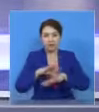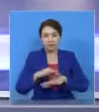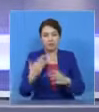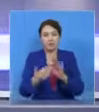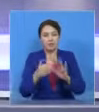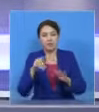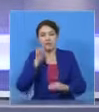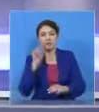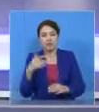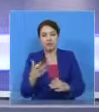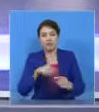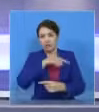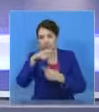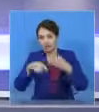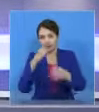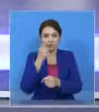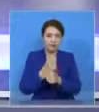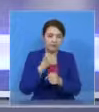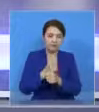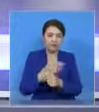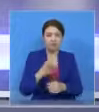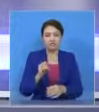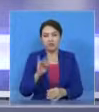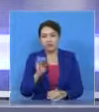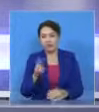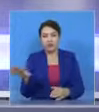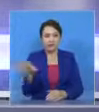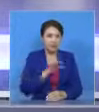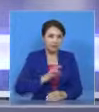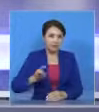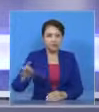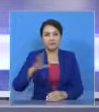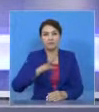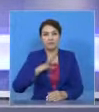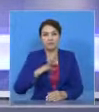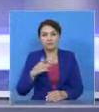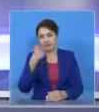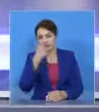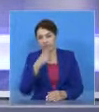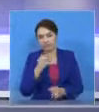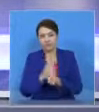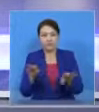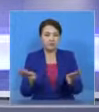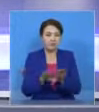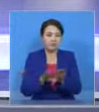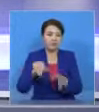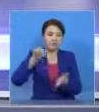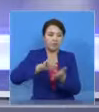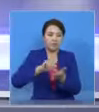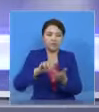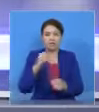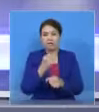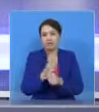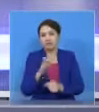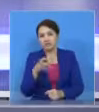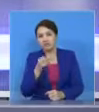молодежи в предпринимательскую деятельность стартаперы со всех районах представили свои проекты а также приняли участие в работе